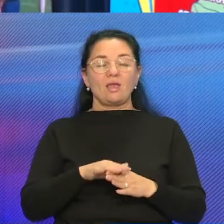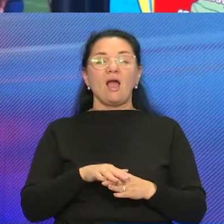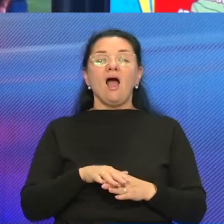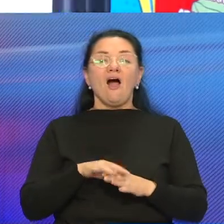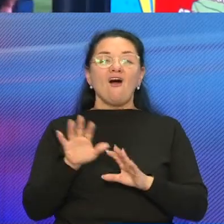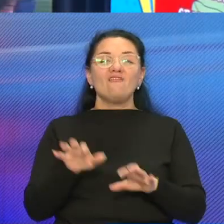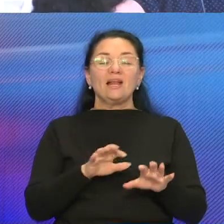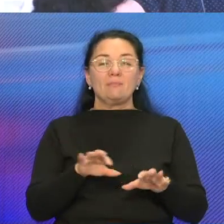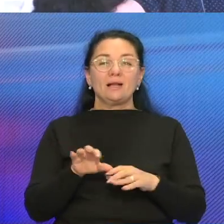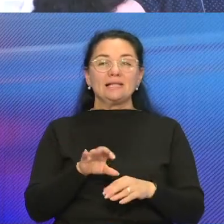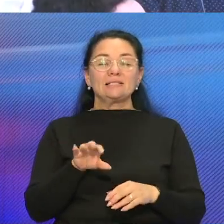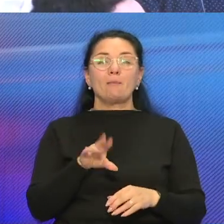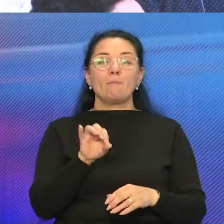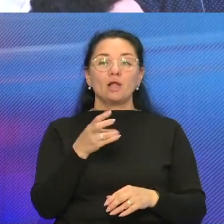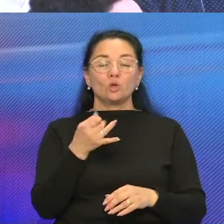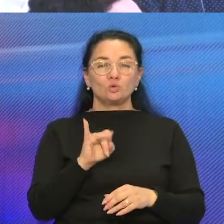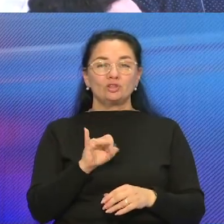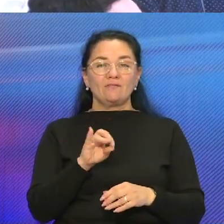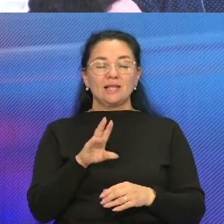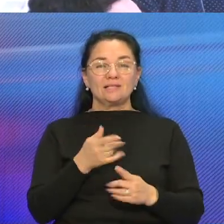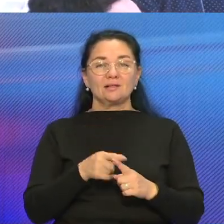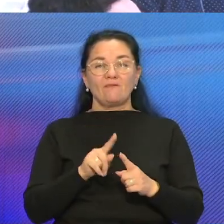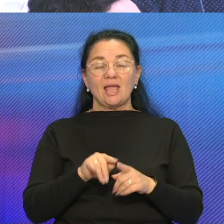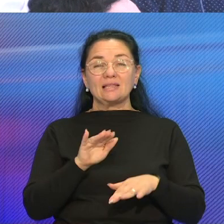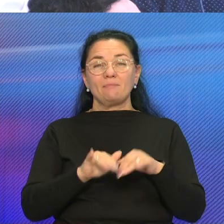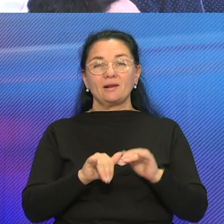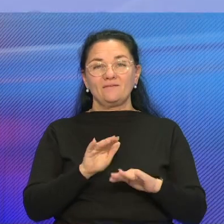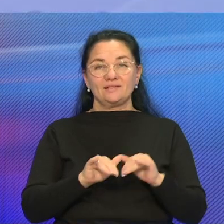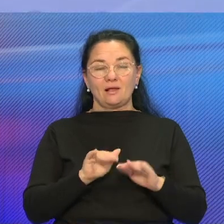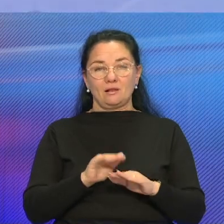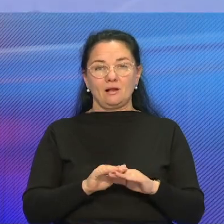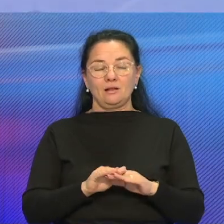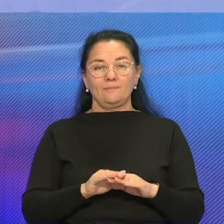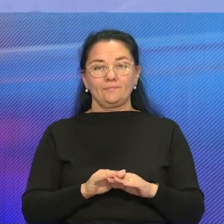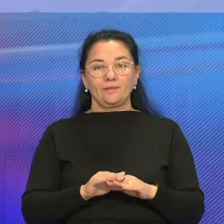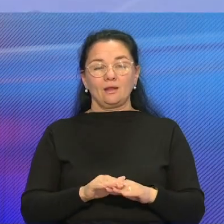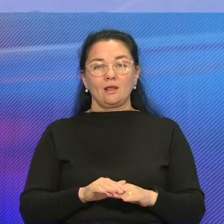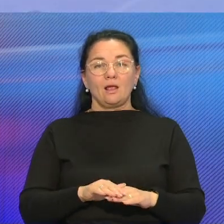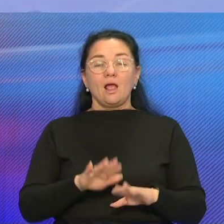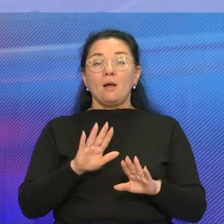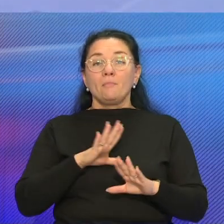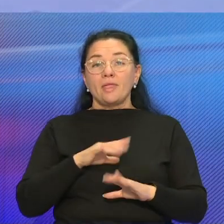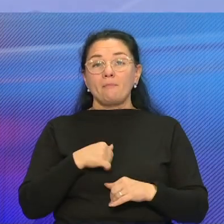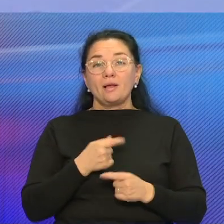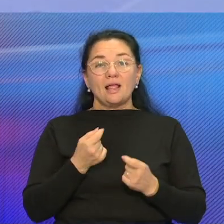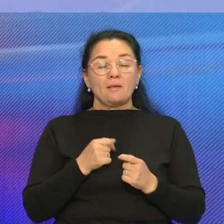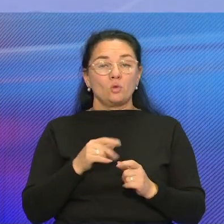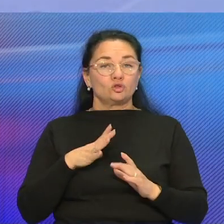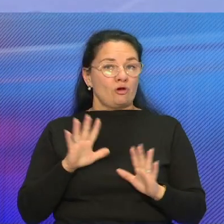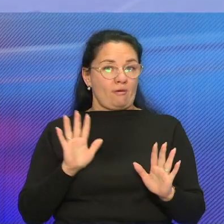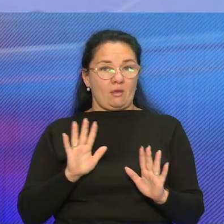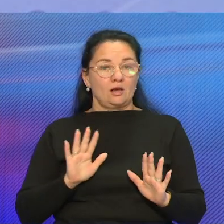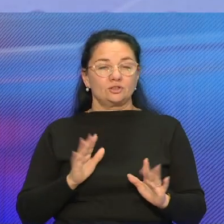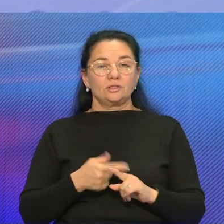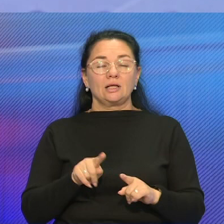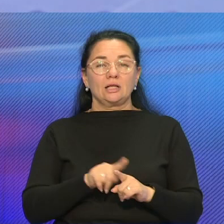Ярослав Падручны. Гэта доєст імул расти профісійно, каже спортсмен. Місто було немага неожиданним. У нас був хороший